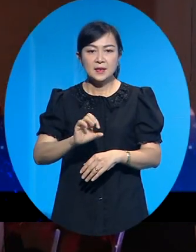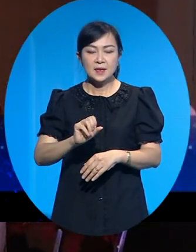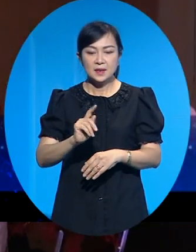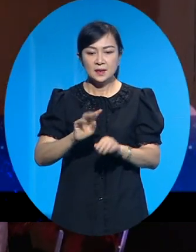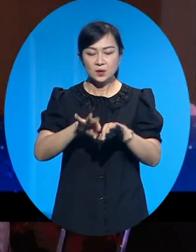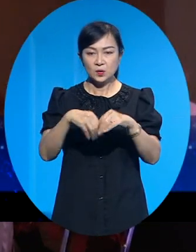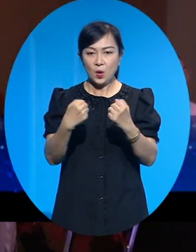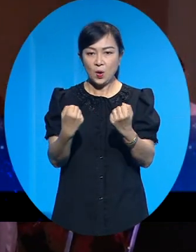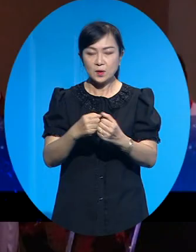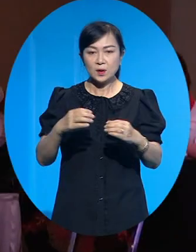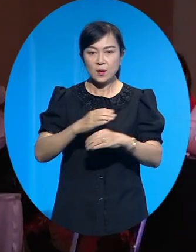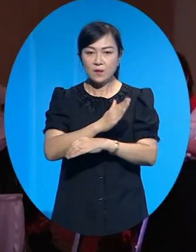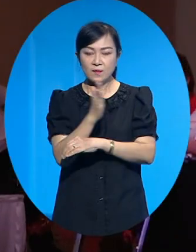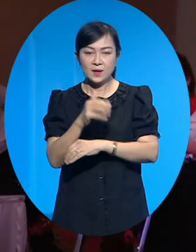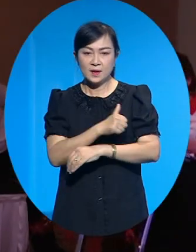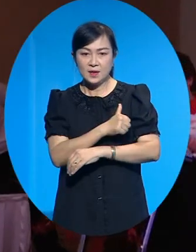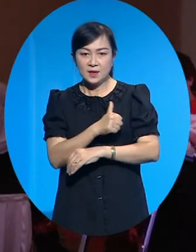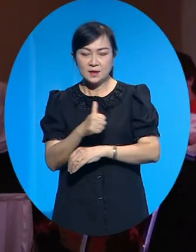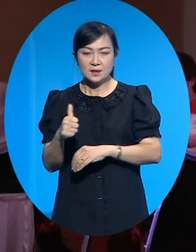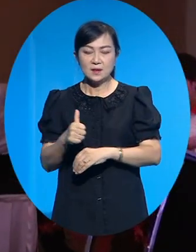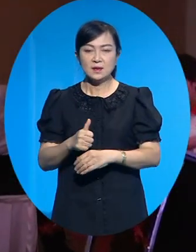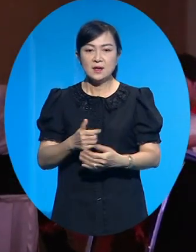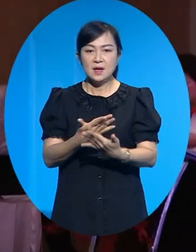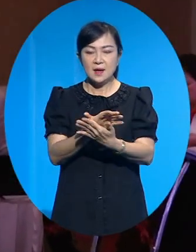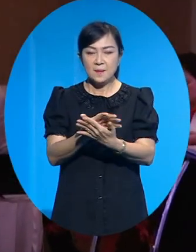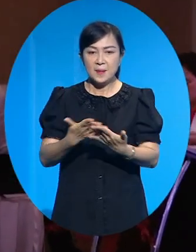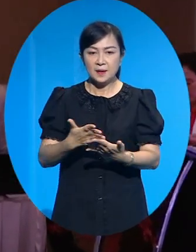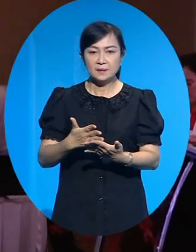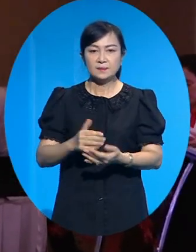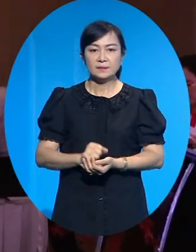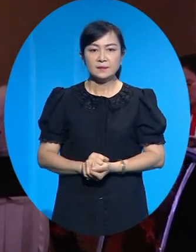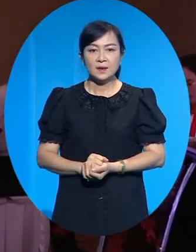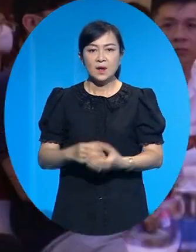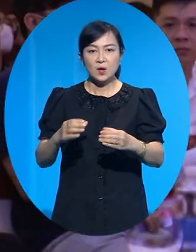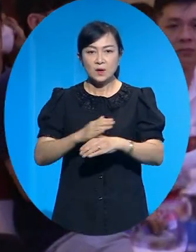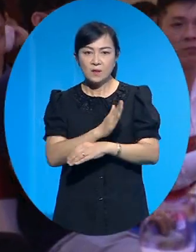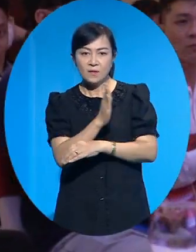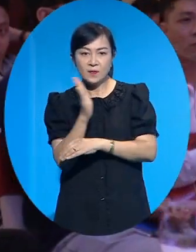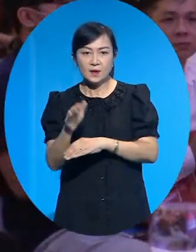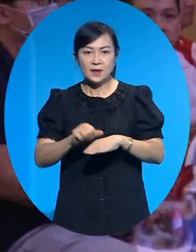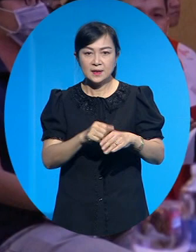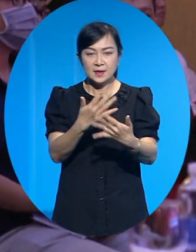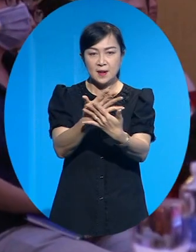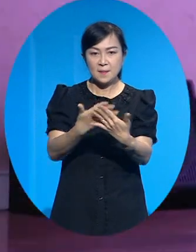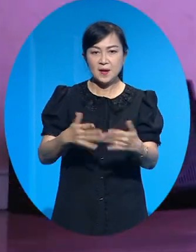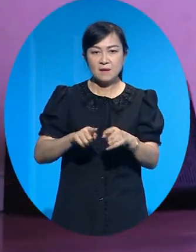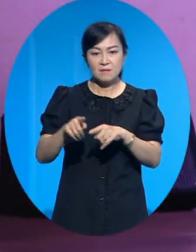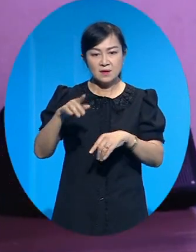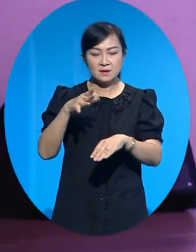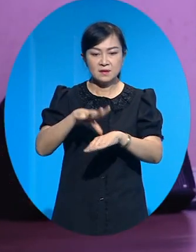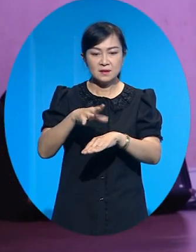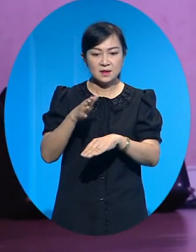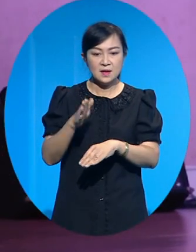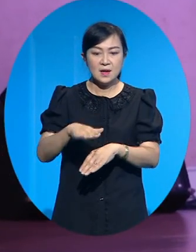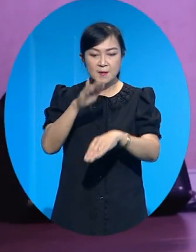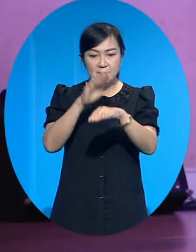gồm 3 hoạt động chính. Trước tiên là hội thảo chuyên đề với các nội dung tổng quan về thị trường và nhu cầu tuyển dụng nguồn nhân lực an ninh mạng trên thế giới, mức độ ảnh hưởng của